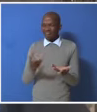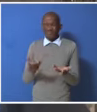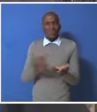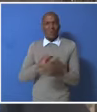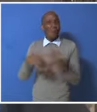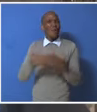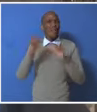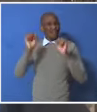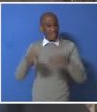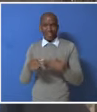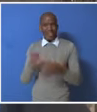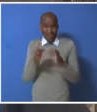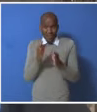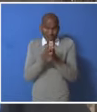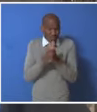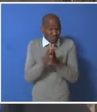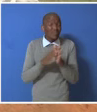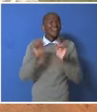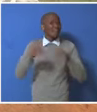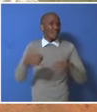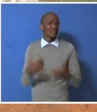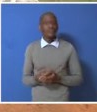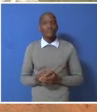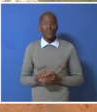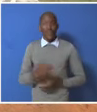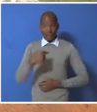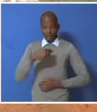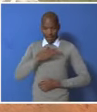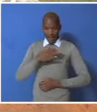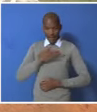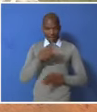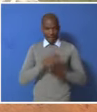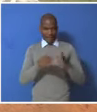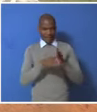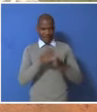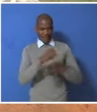le ope o ka palelwang ga maikaelo a na le teng. Nna ke agelwa